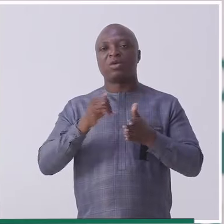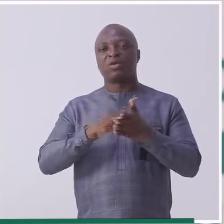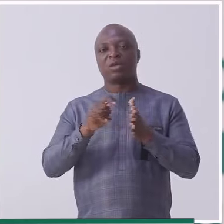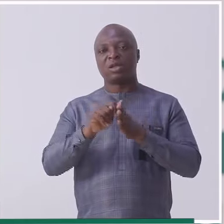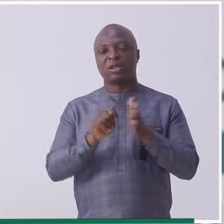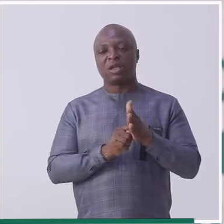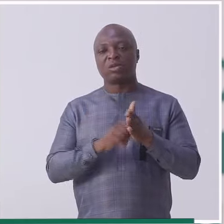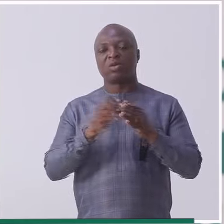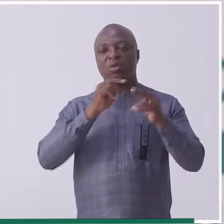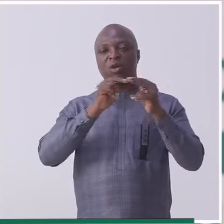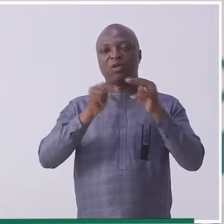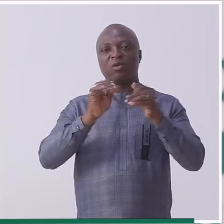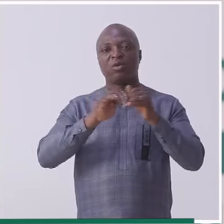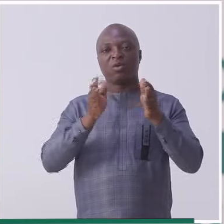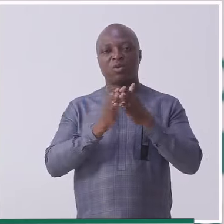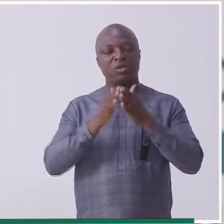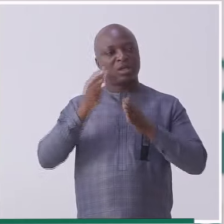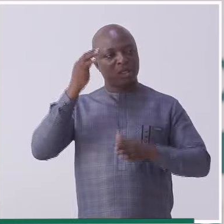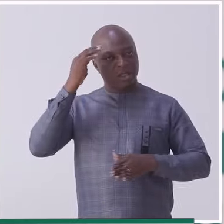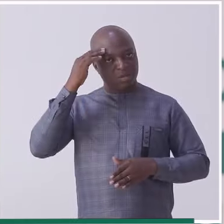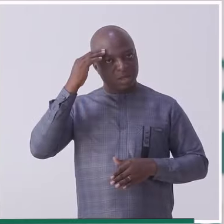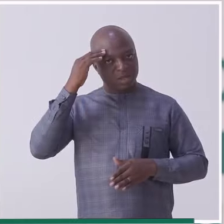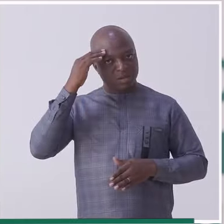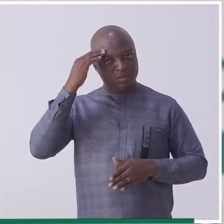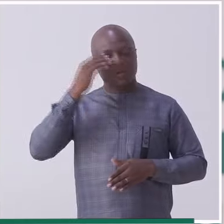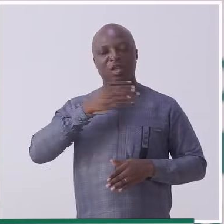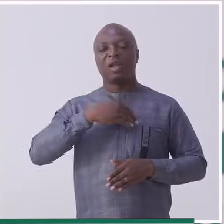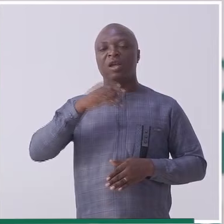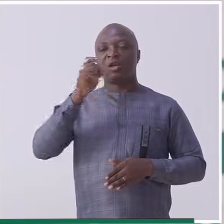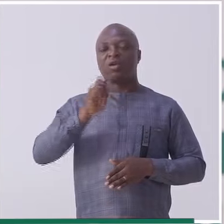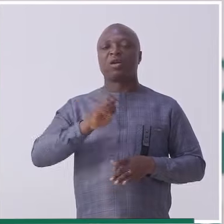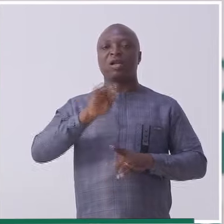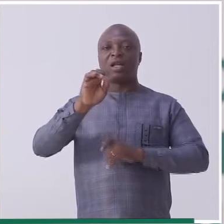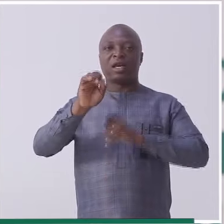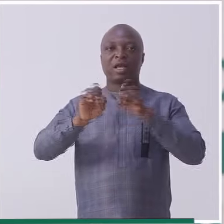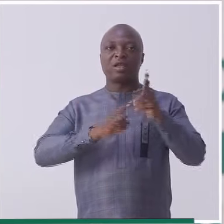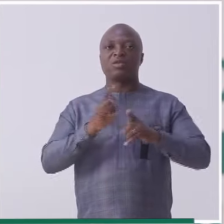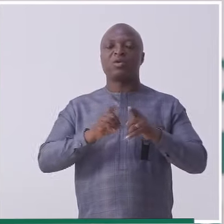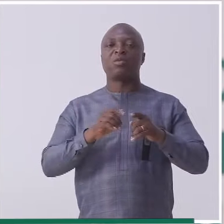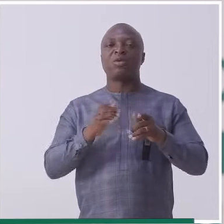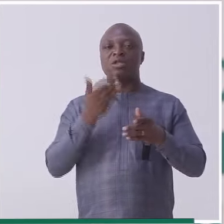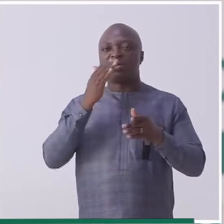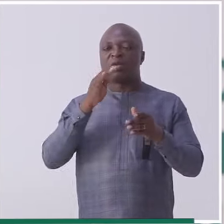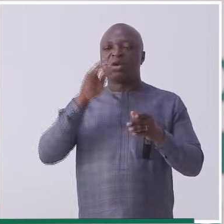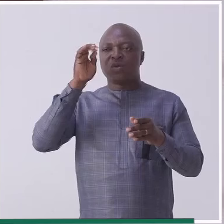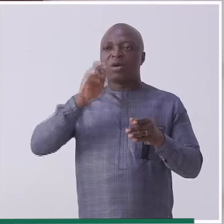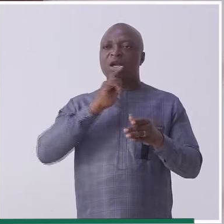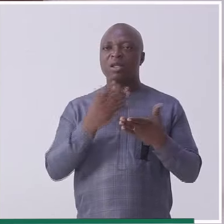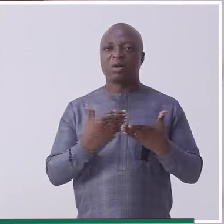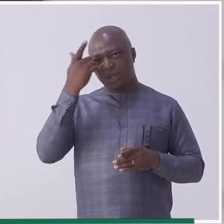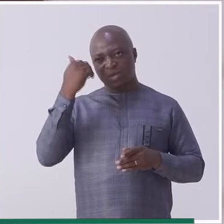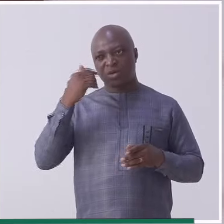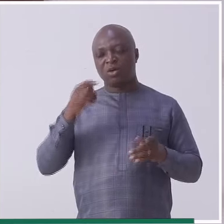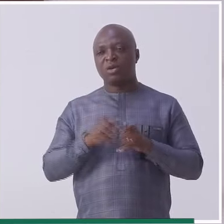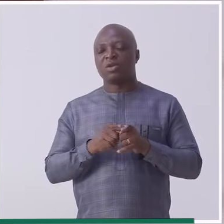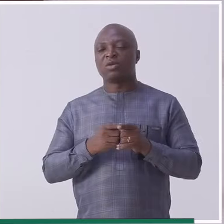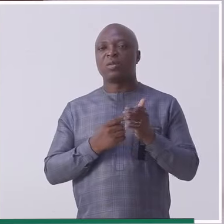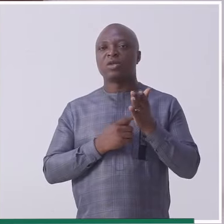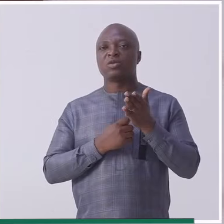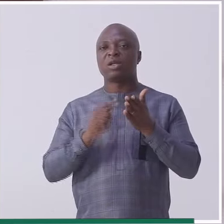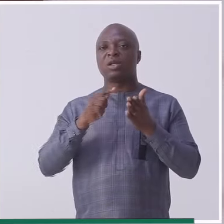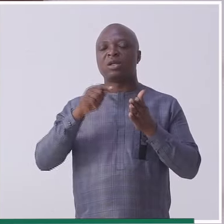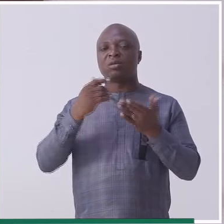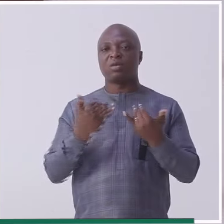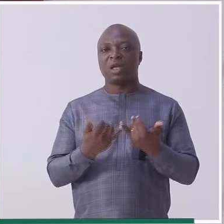texte au niveau du Conseil des ministres. Et donc, la question me semble devoir être résolue parce que j'ai mentionné tout à